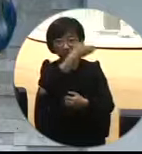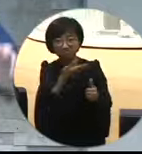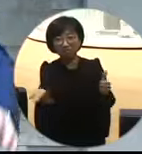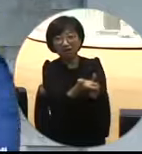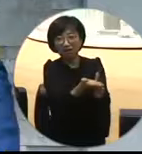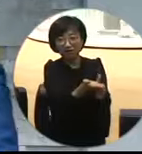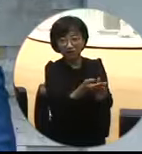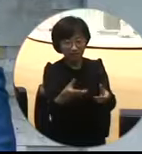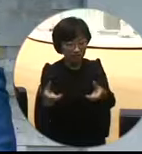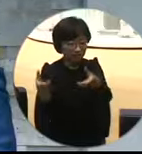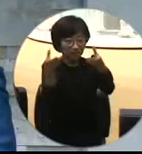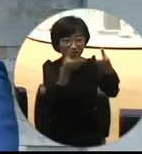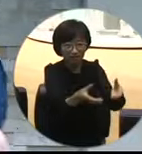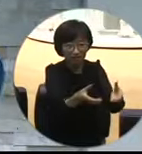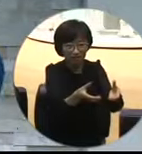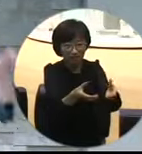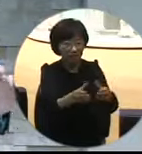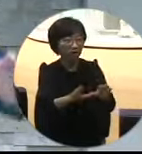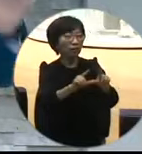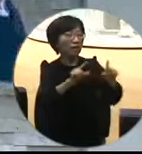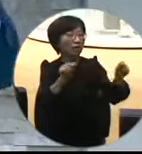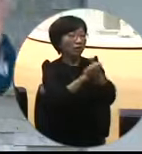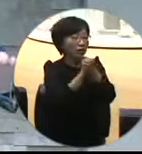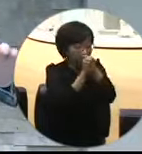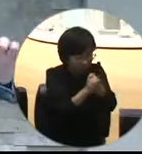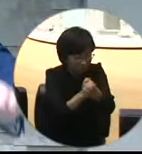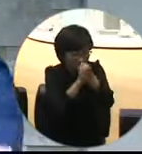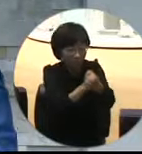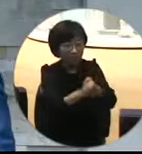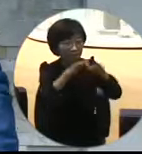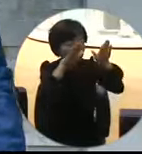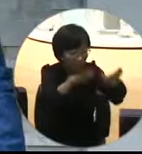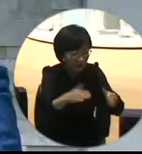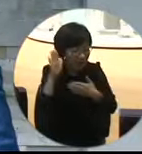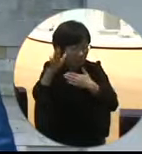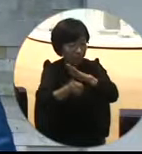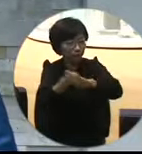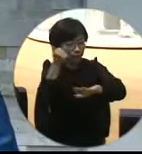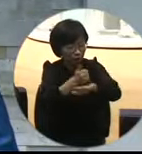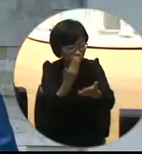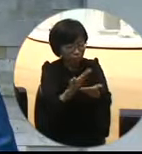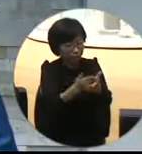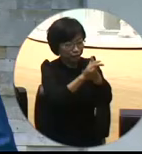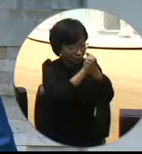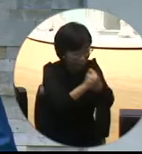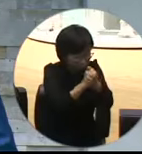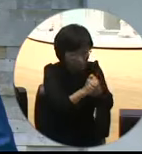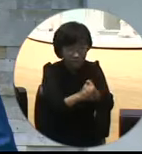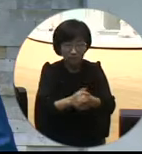돼. 고사 지내고 제사상 차려놓고 저라는 거 다 똑같은 거예요.